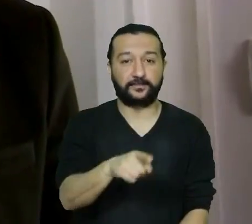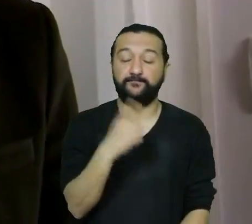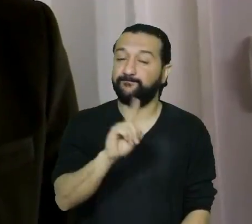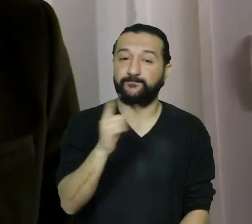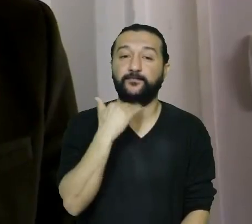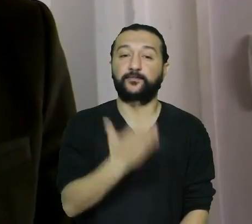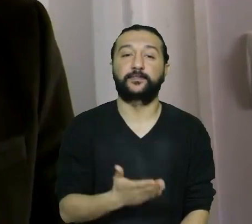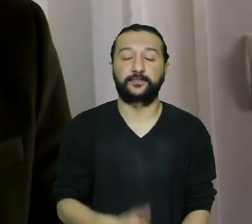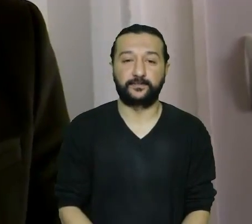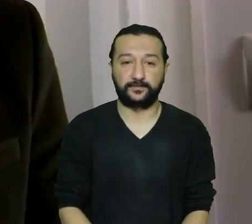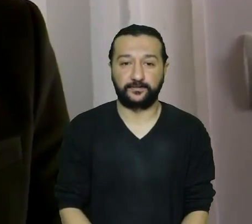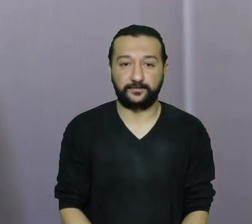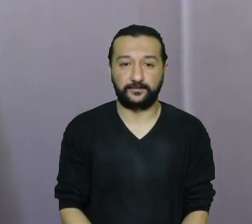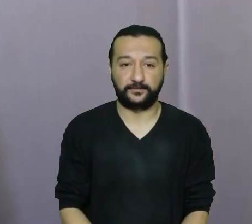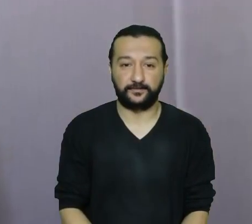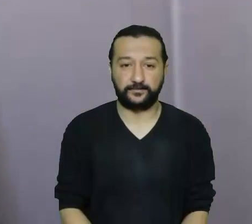Bahşiş.